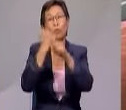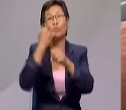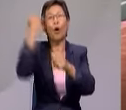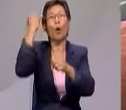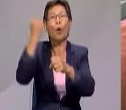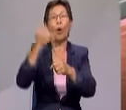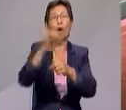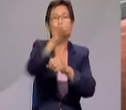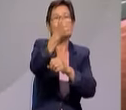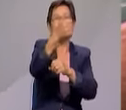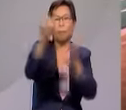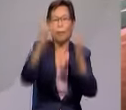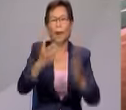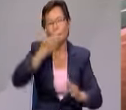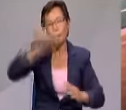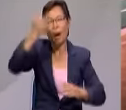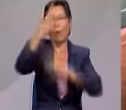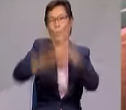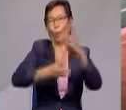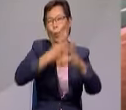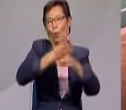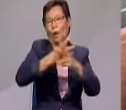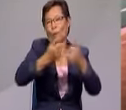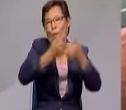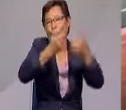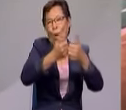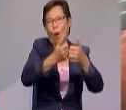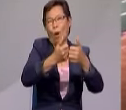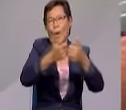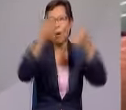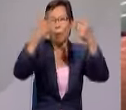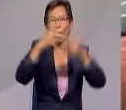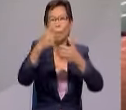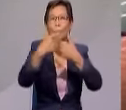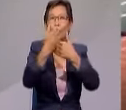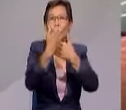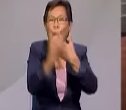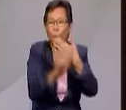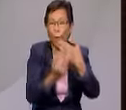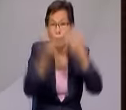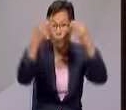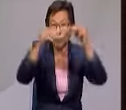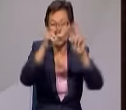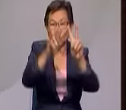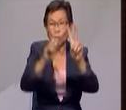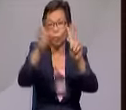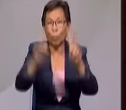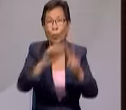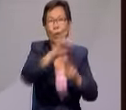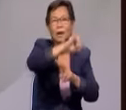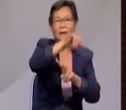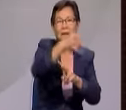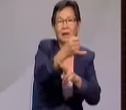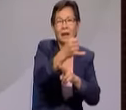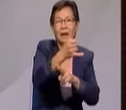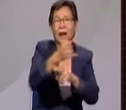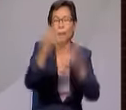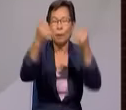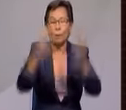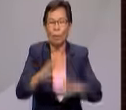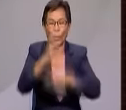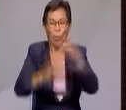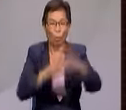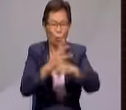bergelar 10 pemain terbaik dunia. Kejohanan Perdua Malaysia Masters 2020 bakal mempertemukan Zijia dengan pemain ranking keempat dunia,